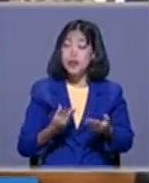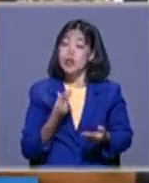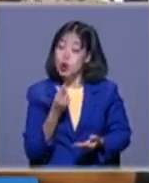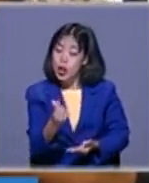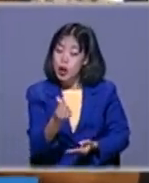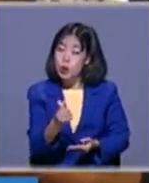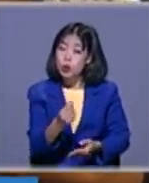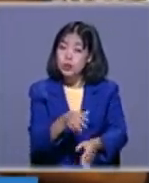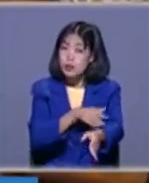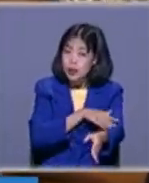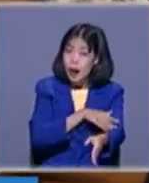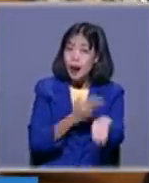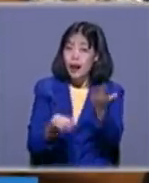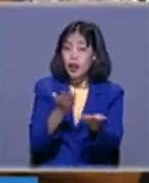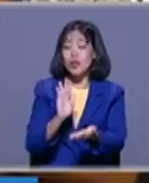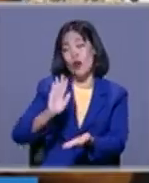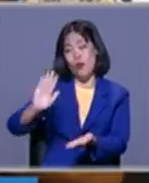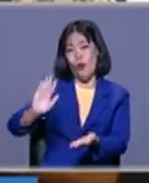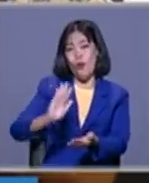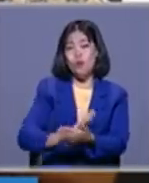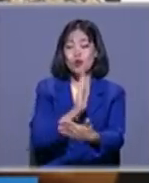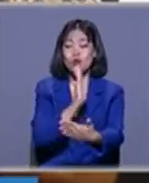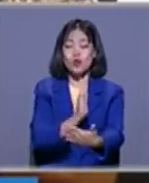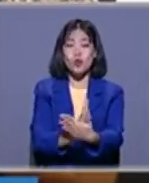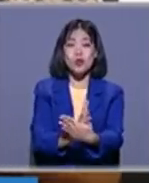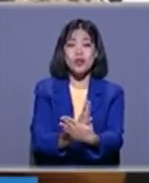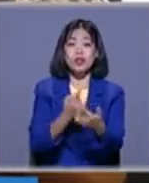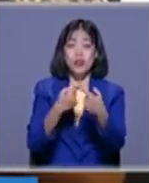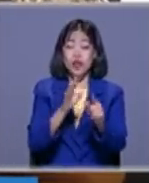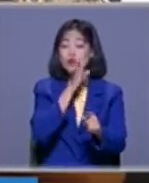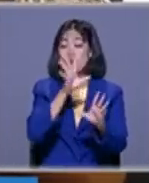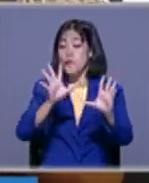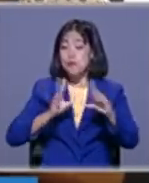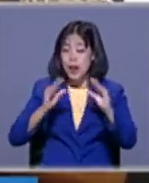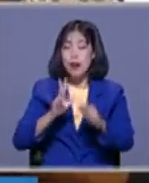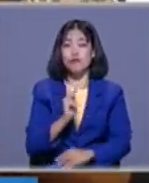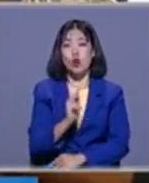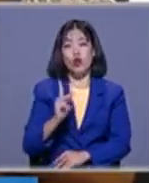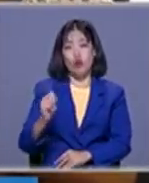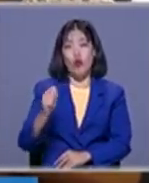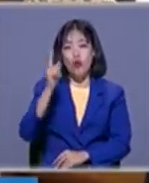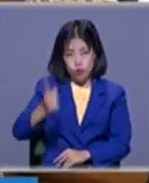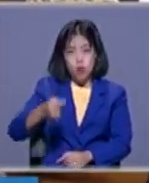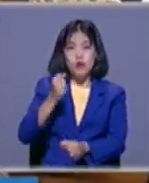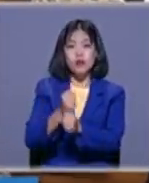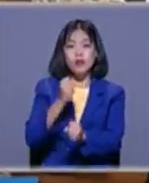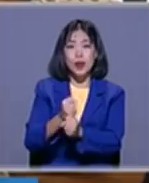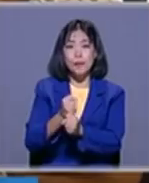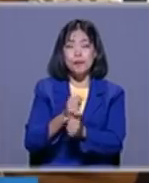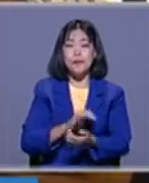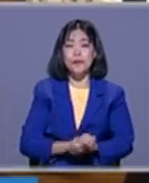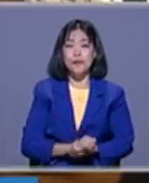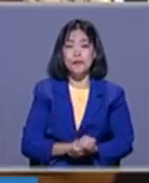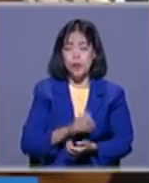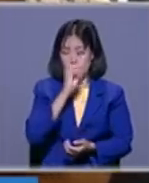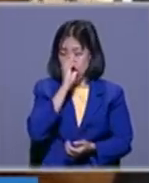ยก็เป็นเพราะศาลไปรับไปเขาแล้วทุกอย่างมันก็ต้องหยุดไปแต่ถ้าศาลไม่รับกกต.ก็ต้องชี้ซะเอง ชี้แล้วถ้ามีคนร้องคือไปร้องกกต.